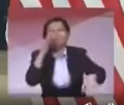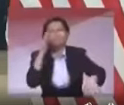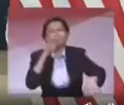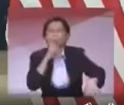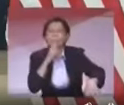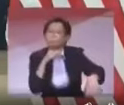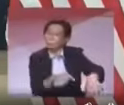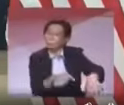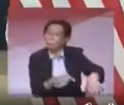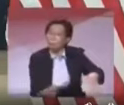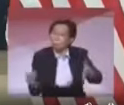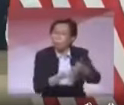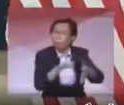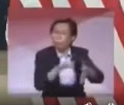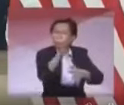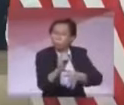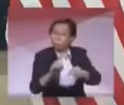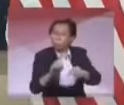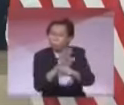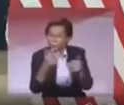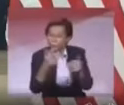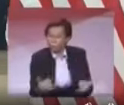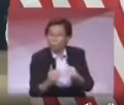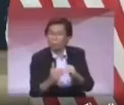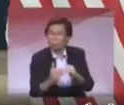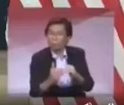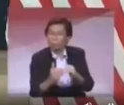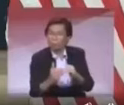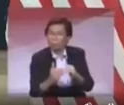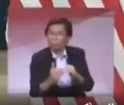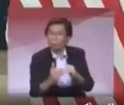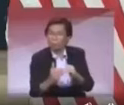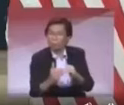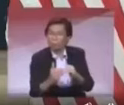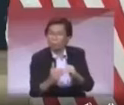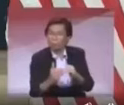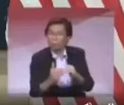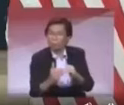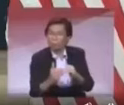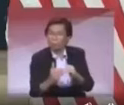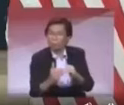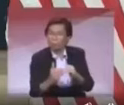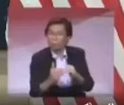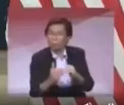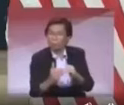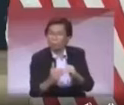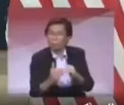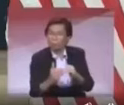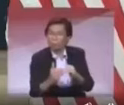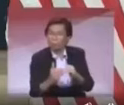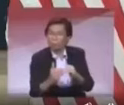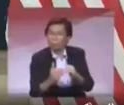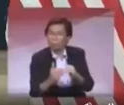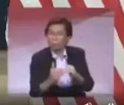Yang mencatatkan lebih 70 kes COVID-19. Which recorded more than 70 cases of